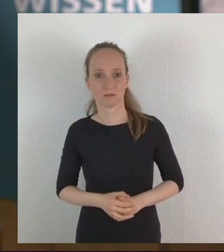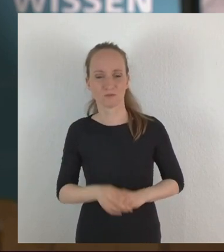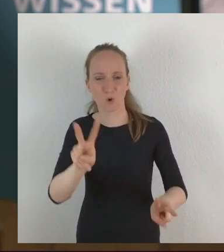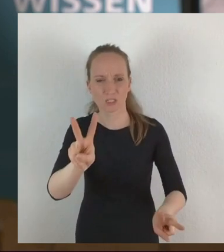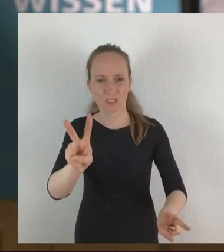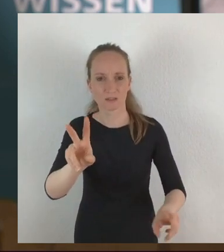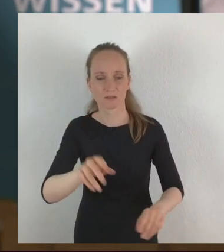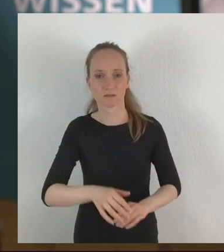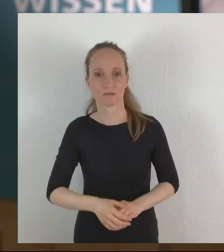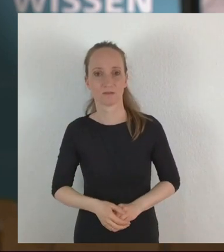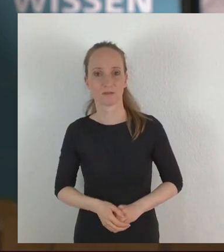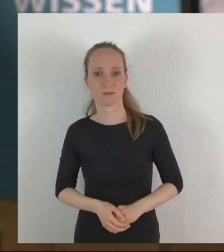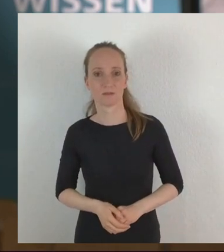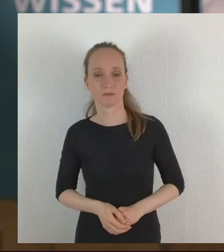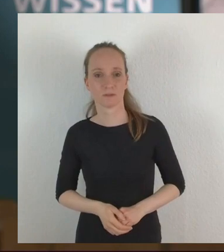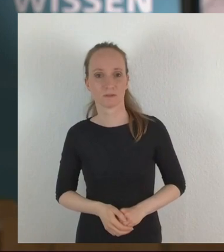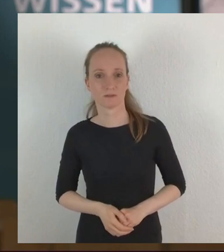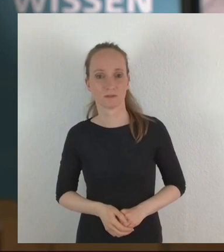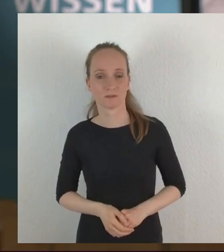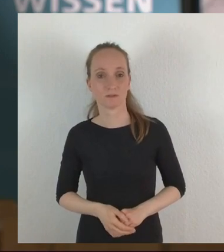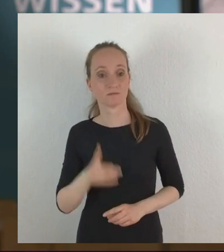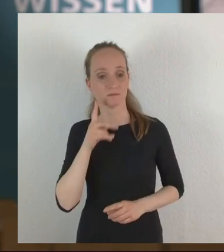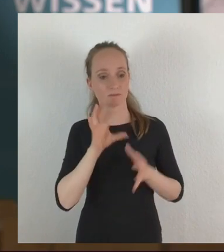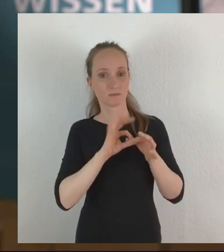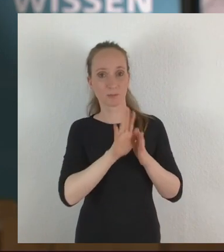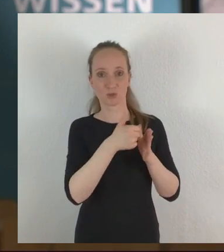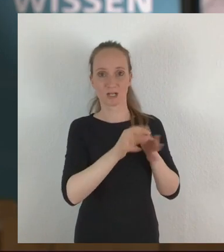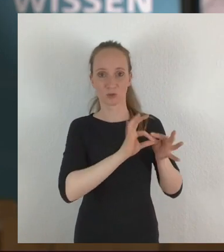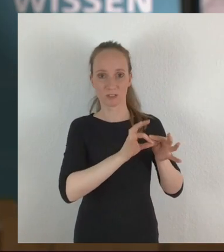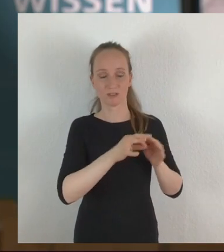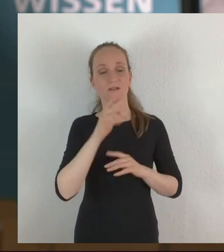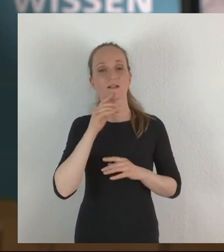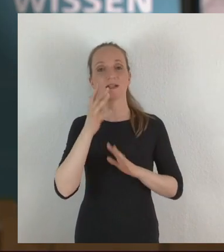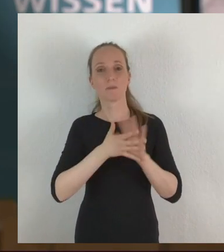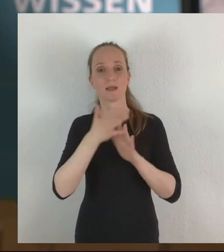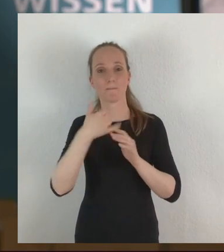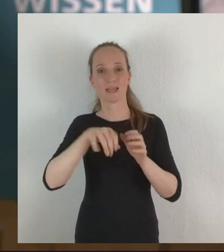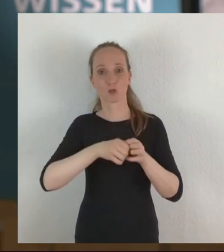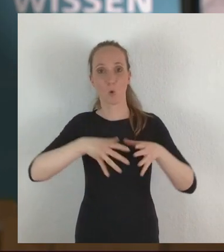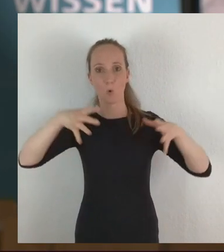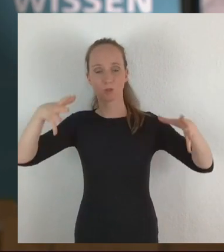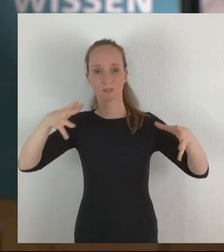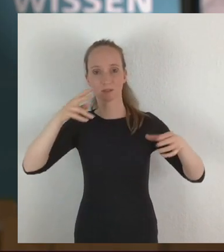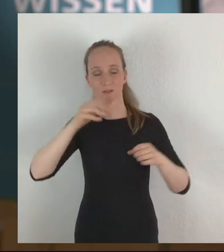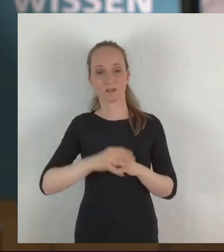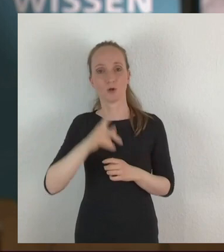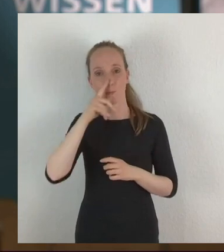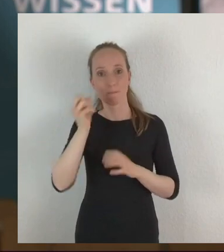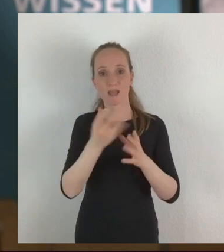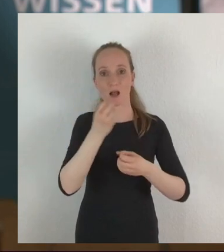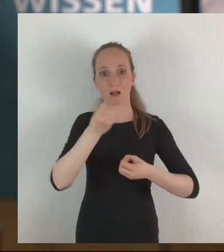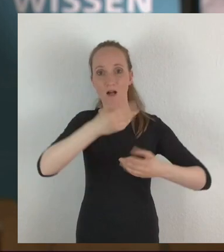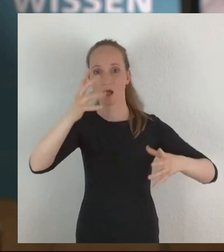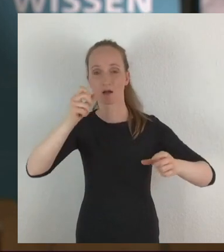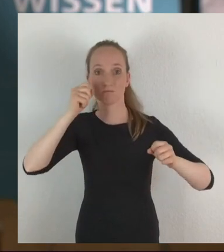Vorsicht! Und jetzt seht ihr bei der Gebärdendolmetscherin, dass die Gebärden größer geworden